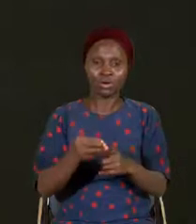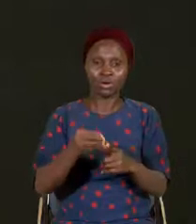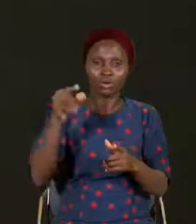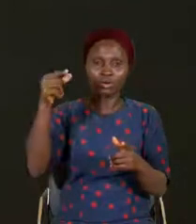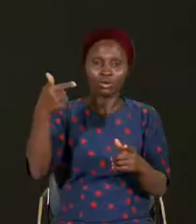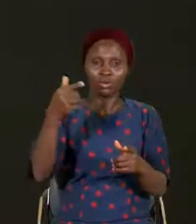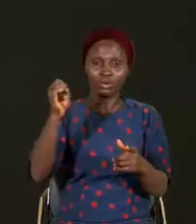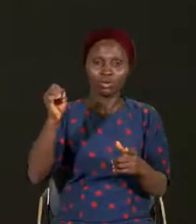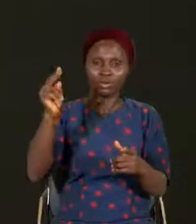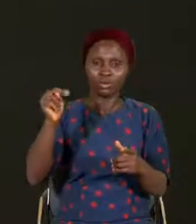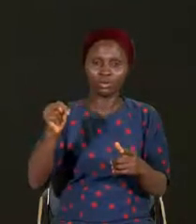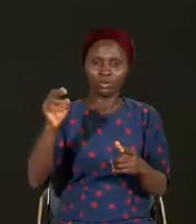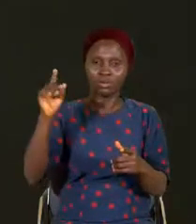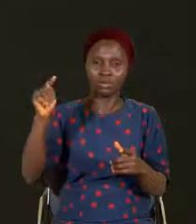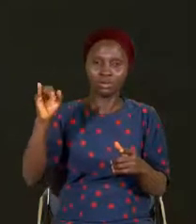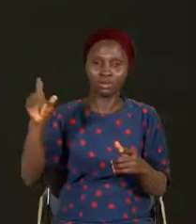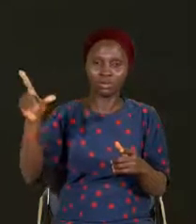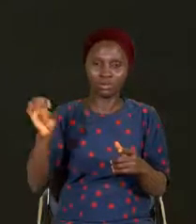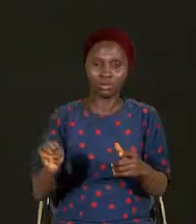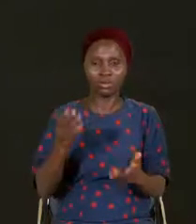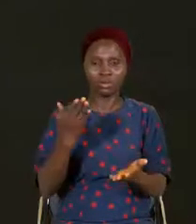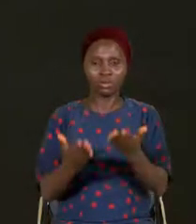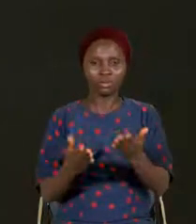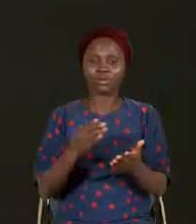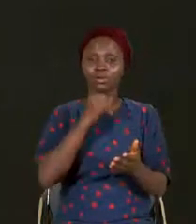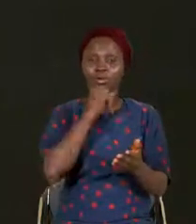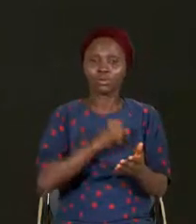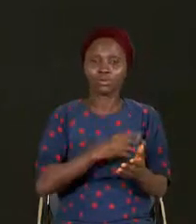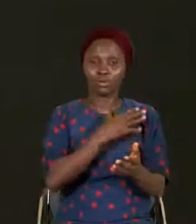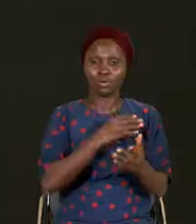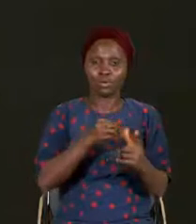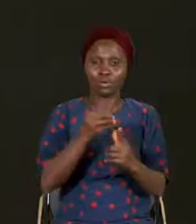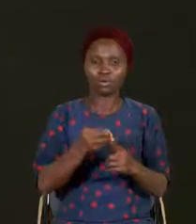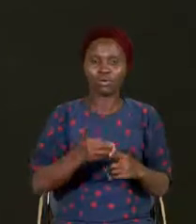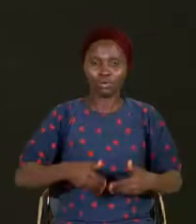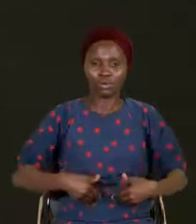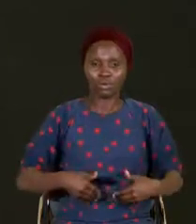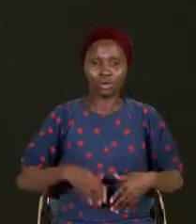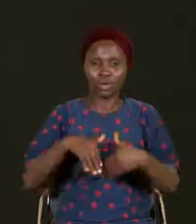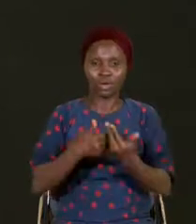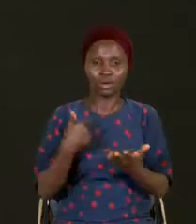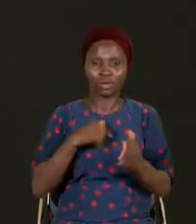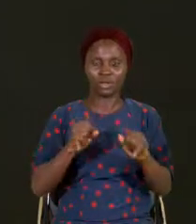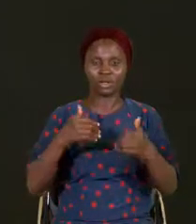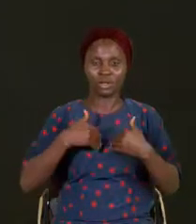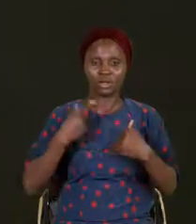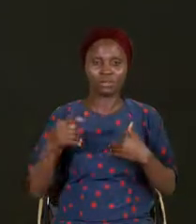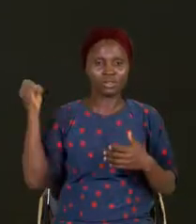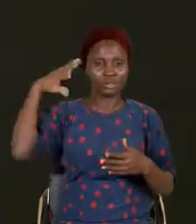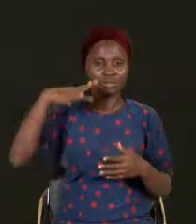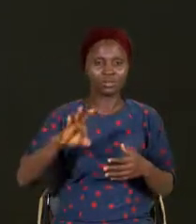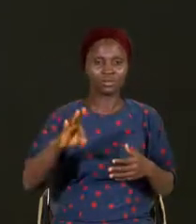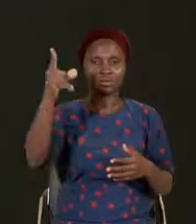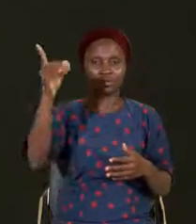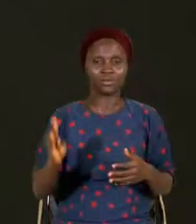homme ou une femme, qu'il soit jeune ou vieux, la manière dont nous pouvons avoir la grâce de Dieu, la grâce